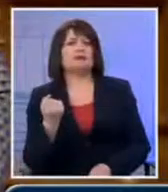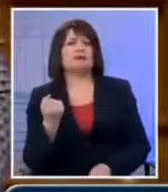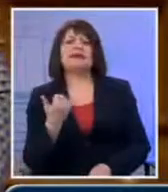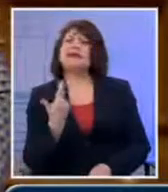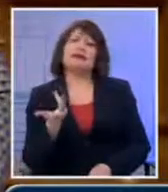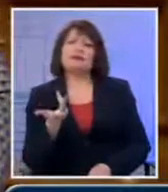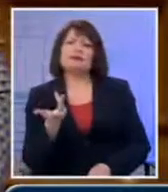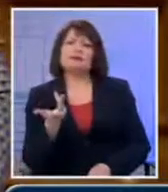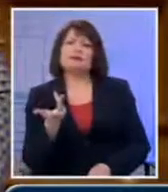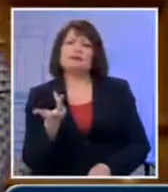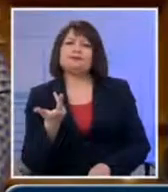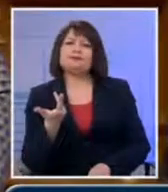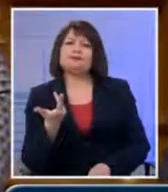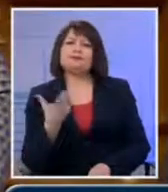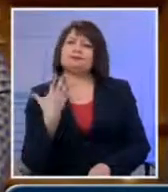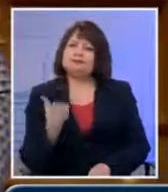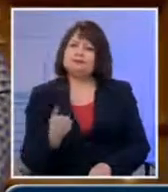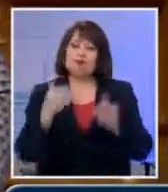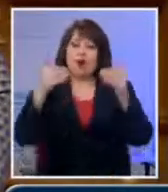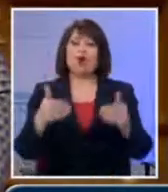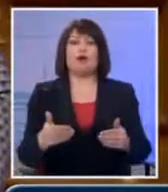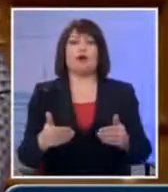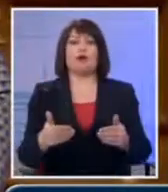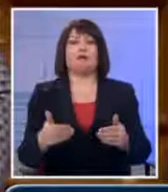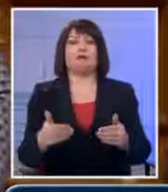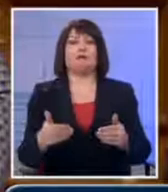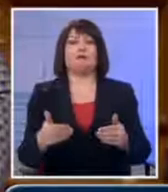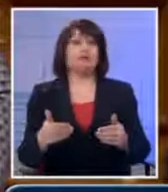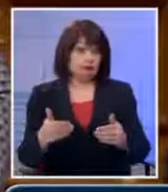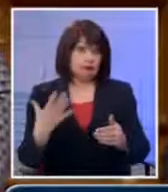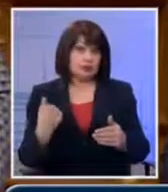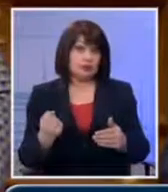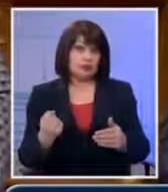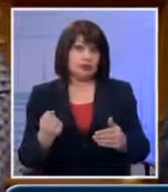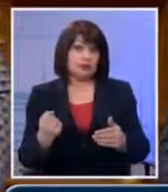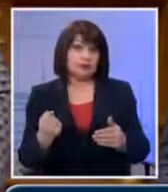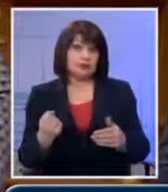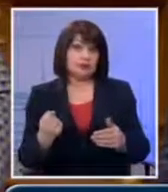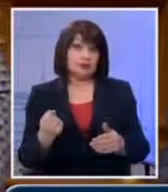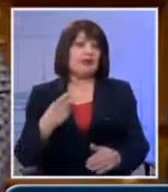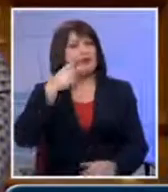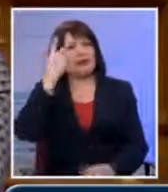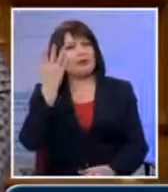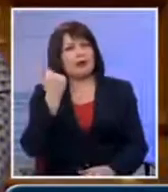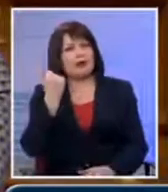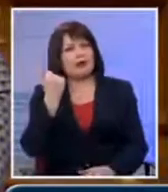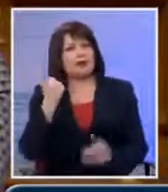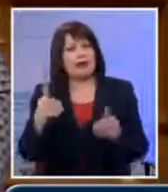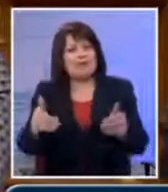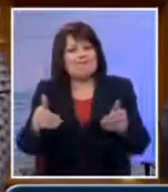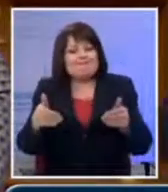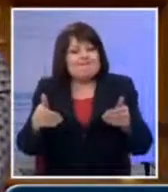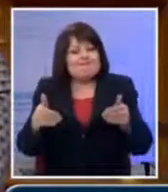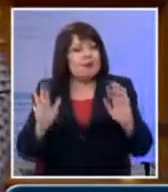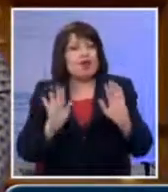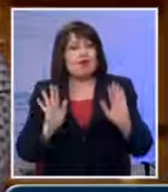ότι υπάρχουν όρια. Όρια τα οποία δεν δικαιούμεθα να υπερβούμε. Διότι